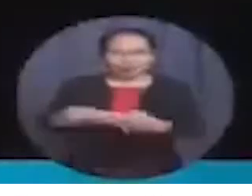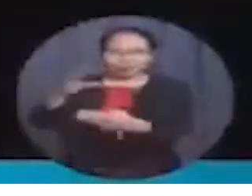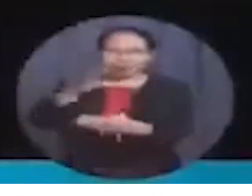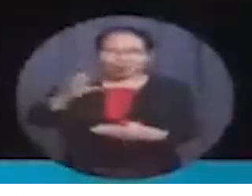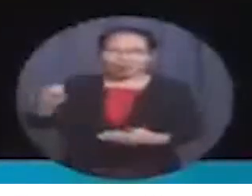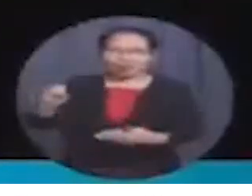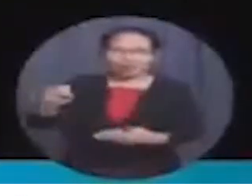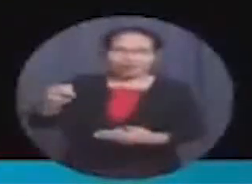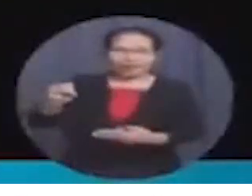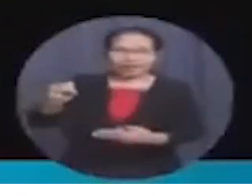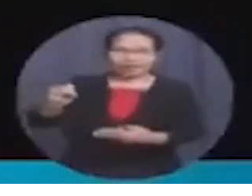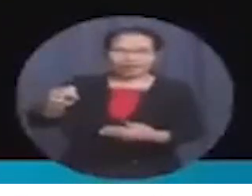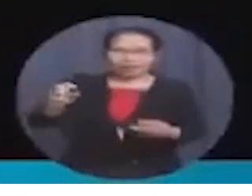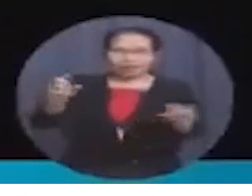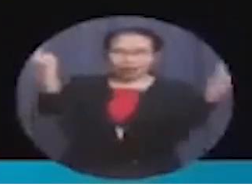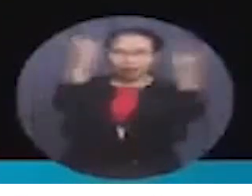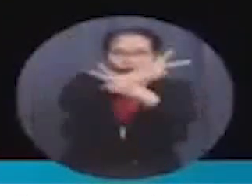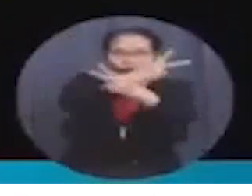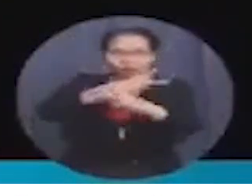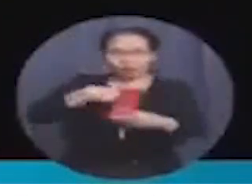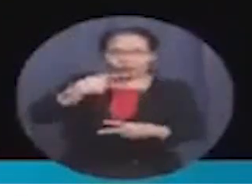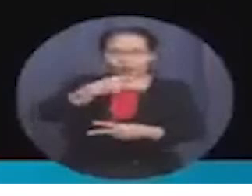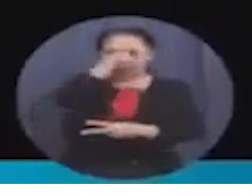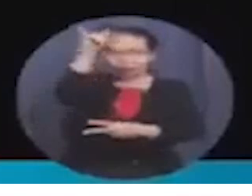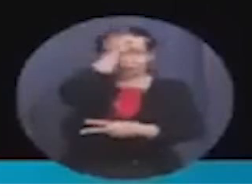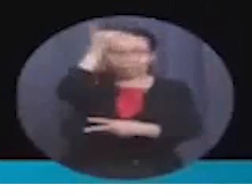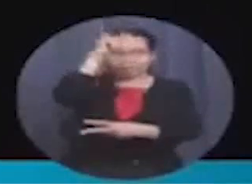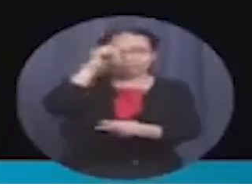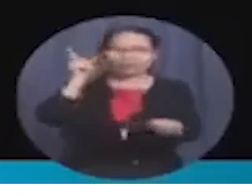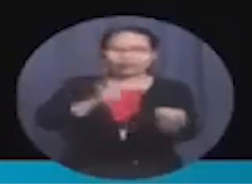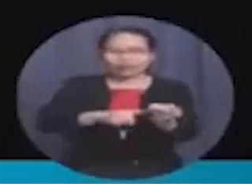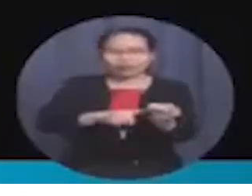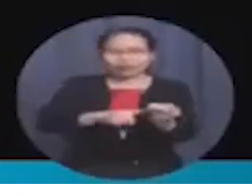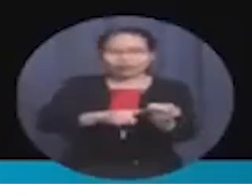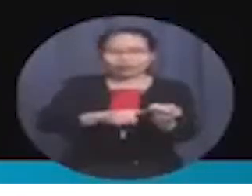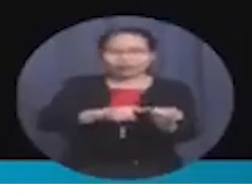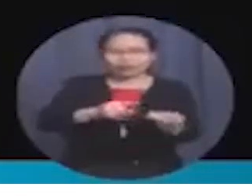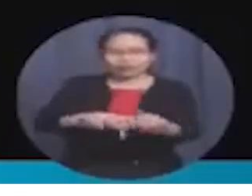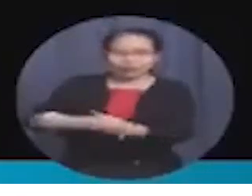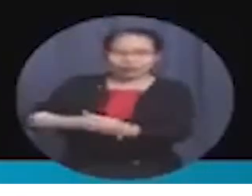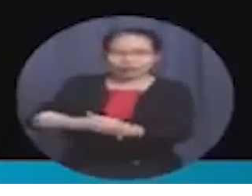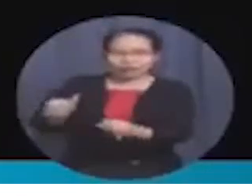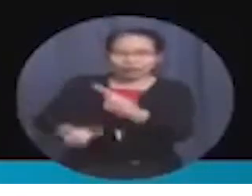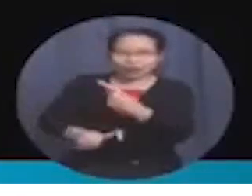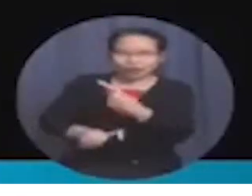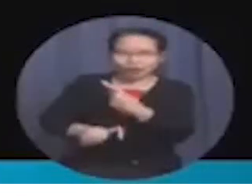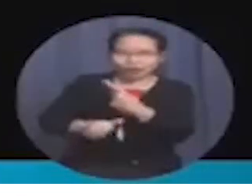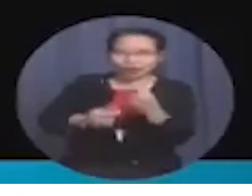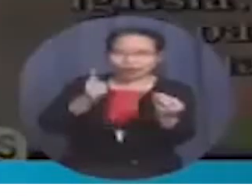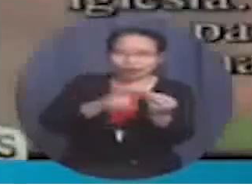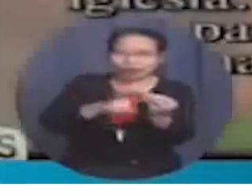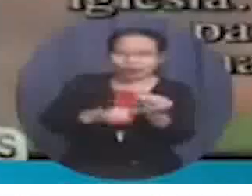pa eh. Napakagago. Pag sinabi mong ang gago, mura, yung puno mo ang unang-unang